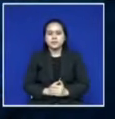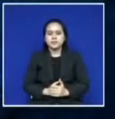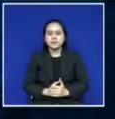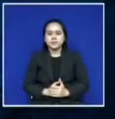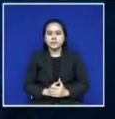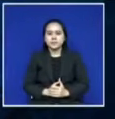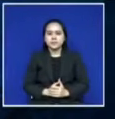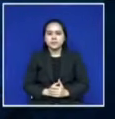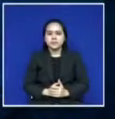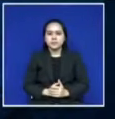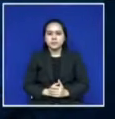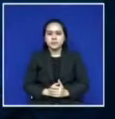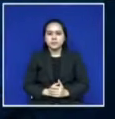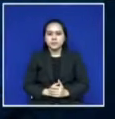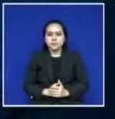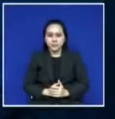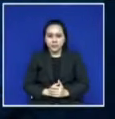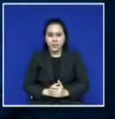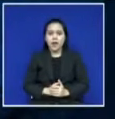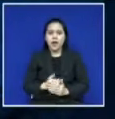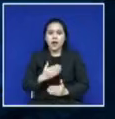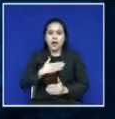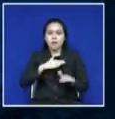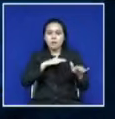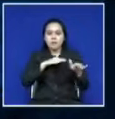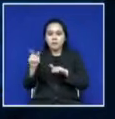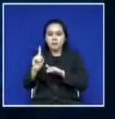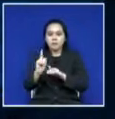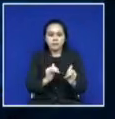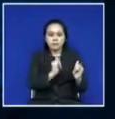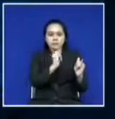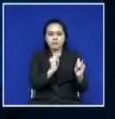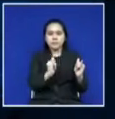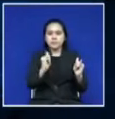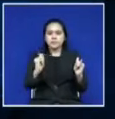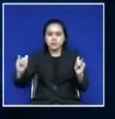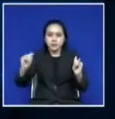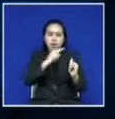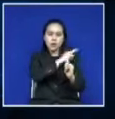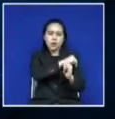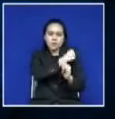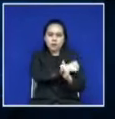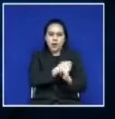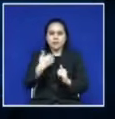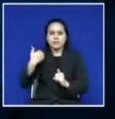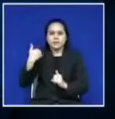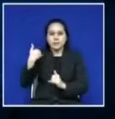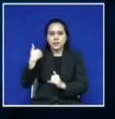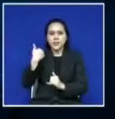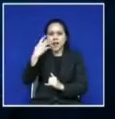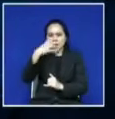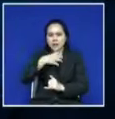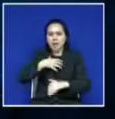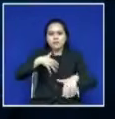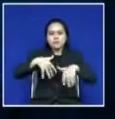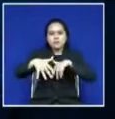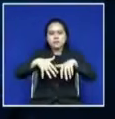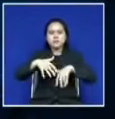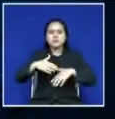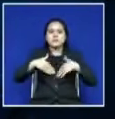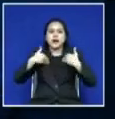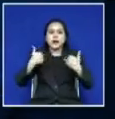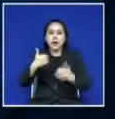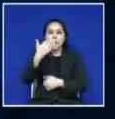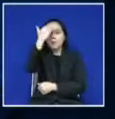ราได้มีการเตรียมความพร้อมเรื่องเตียงนะฮะก็อยากพี่น้องประชาชนได้มีความสบายใจนะครับคนไข้ที่มีรายงานว่